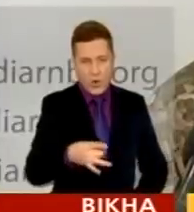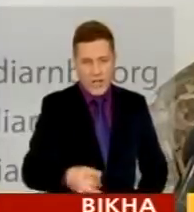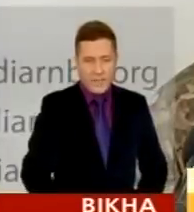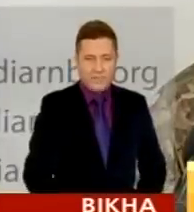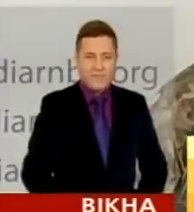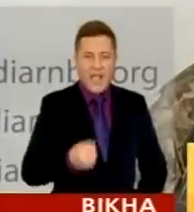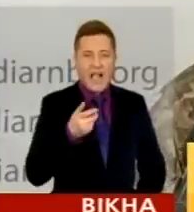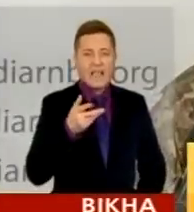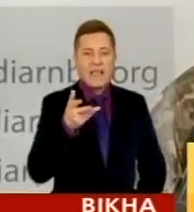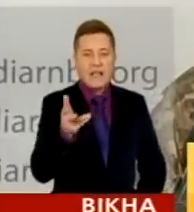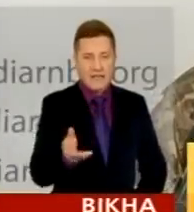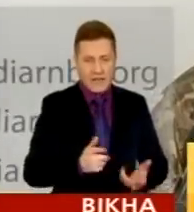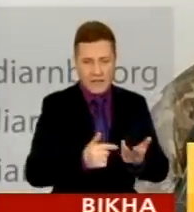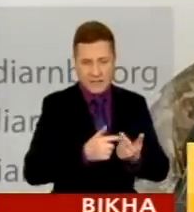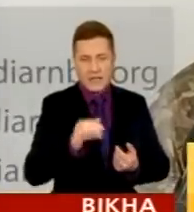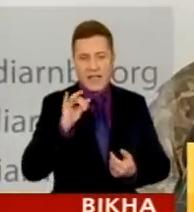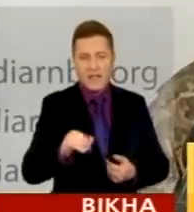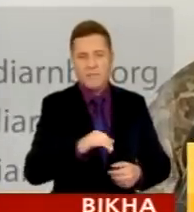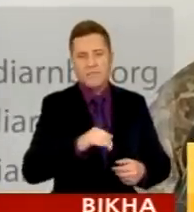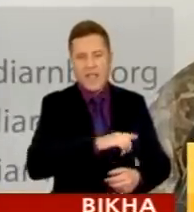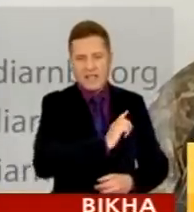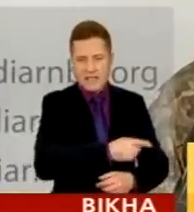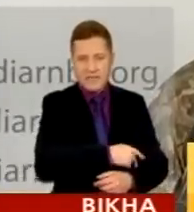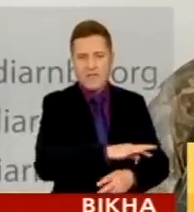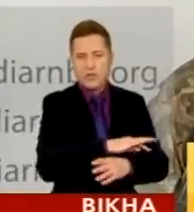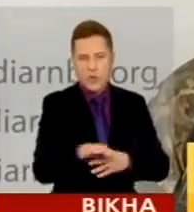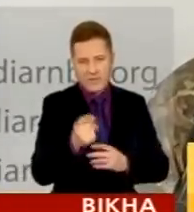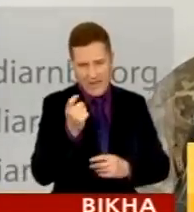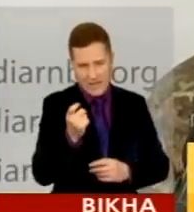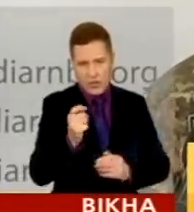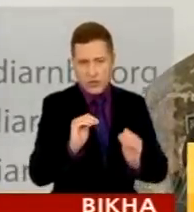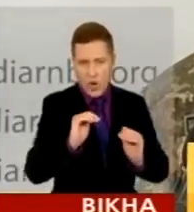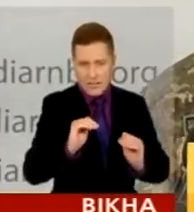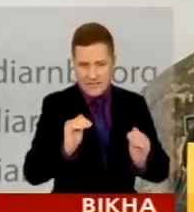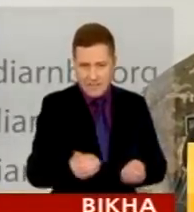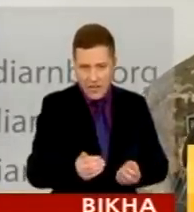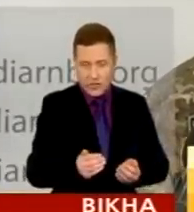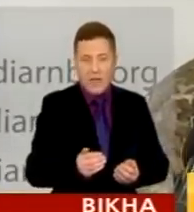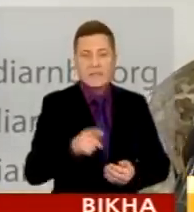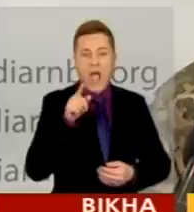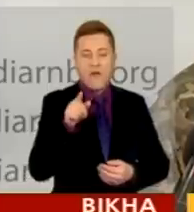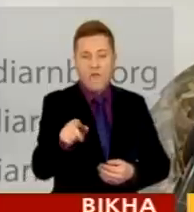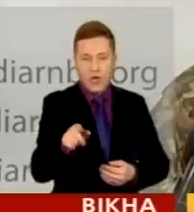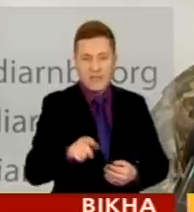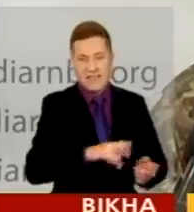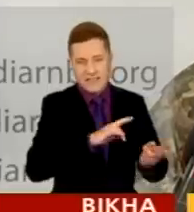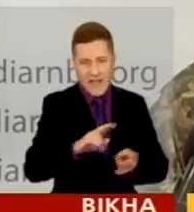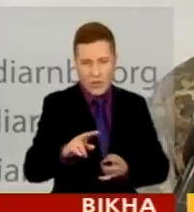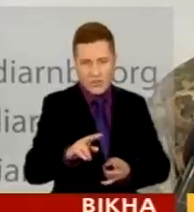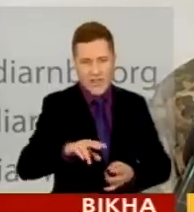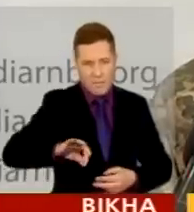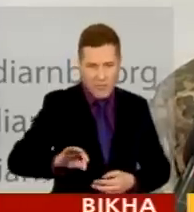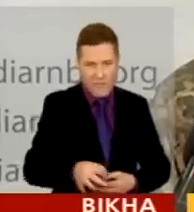Кількість та інтенсивність обстрілів дещо зменшилася. Вони носять переважно провокаційний